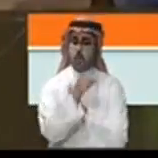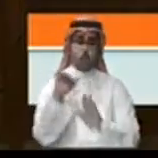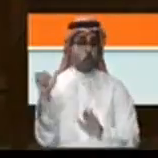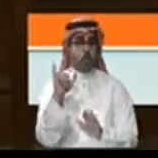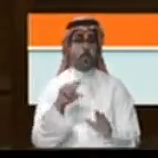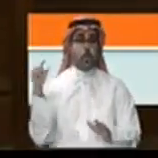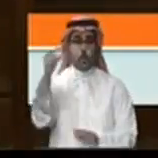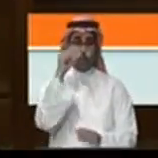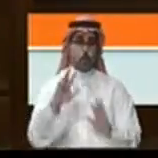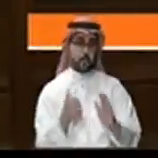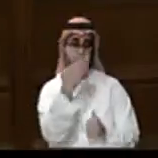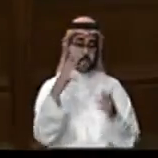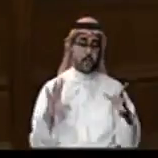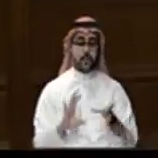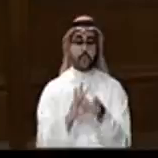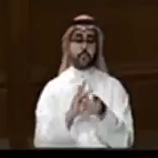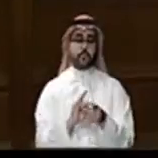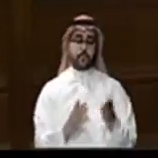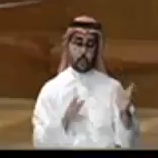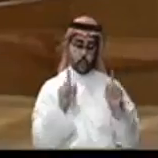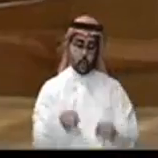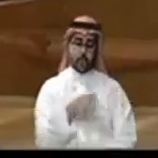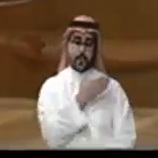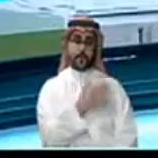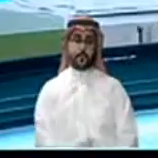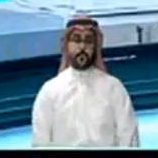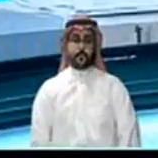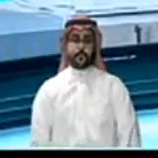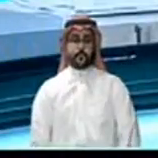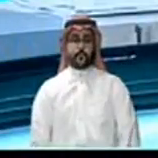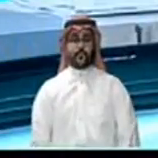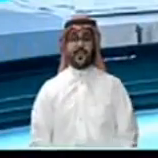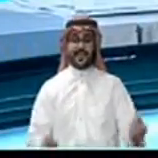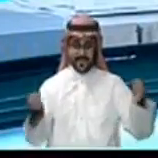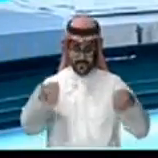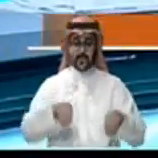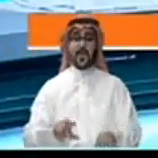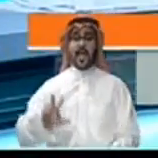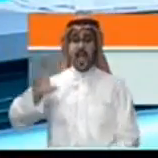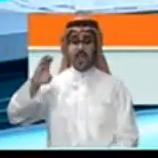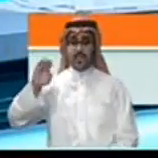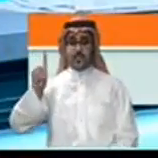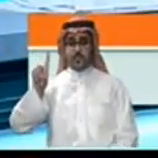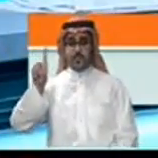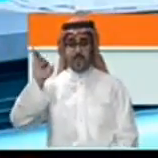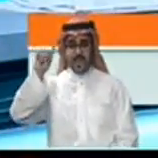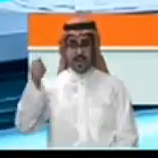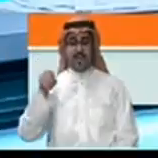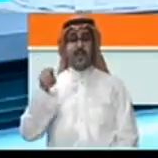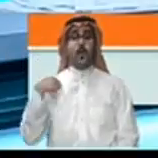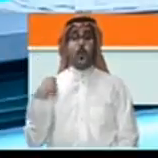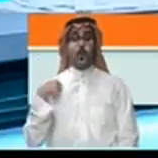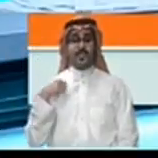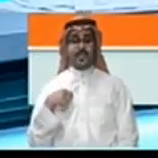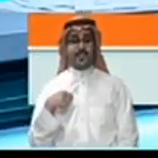والدولية والموضوعات ذات الاهتمام المشترك. كما استقبل الجبير في مكتبه بديوان وزارة الخارجية في